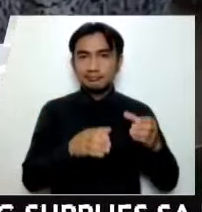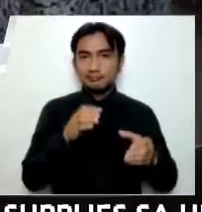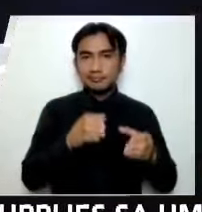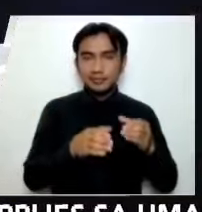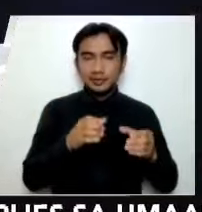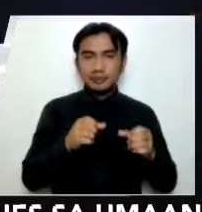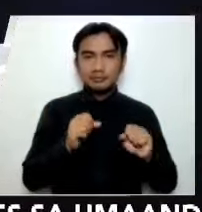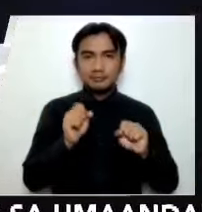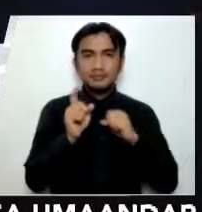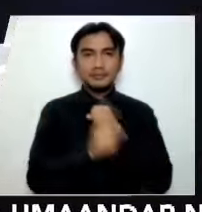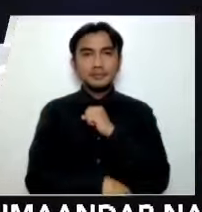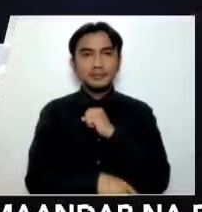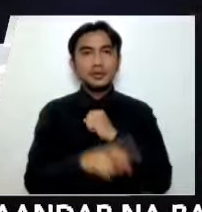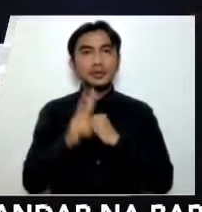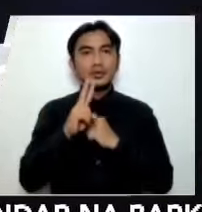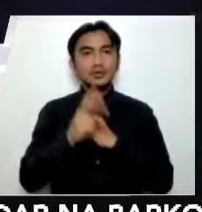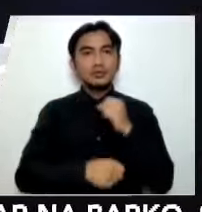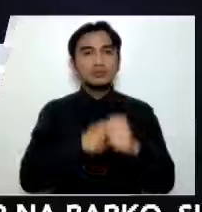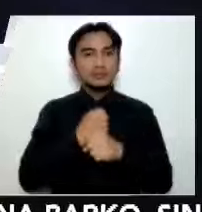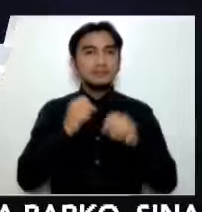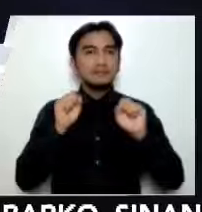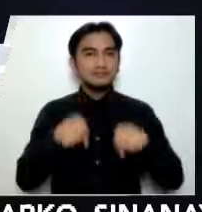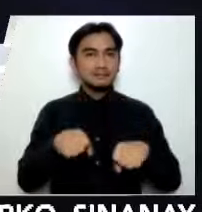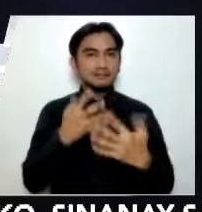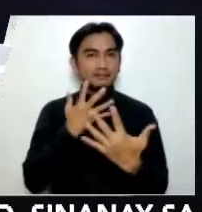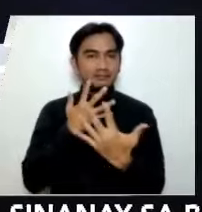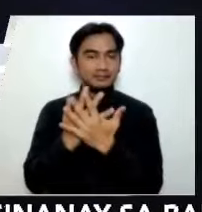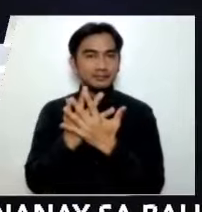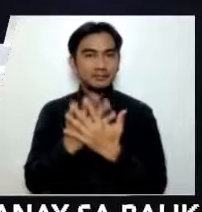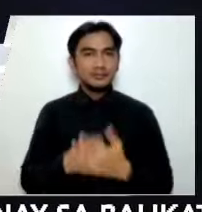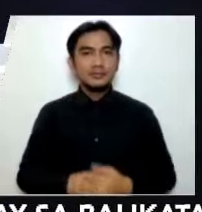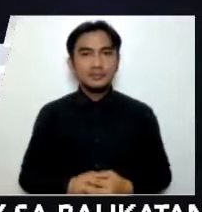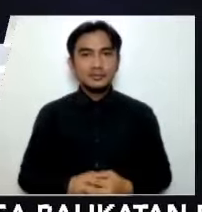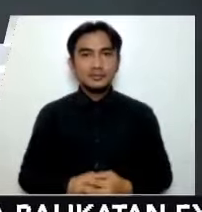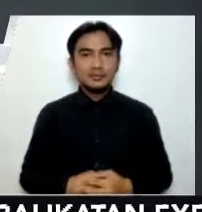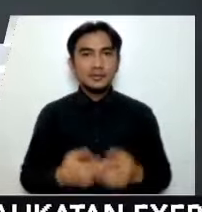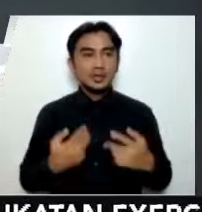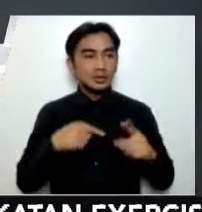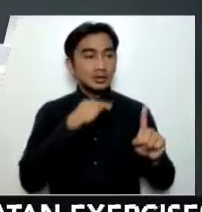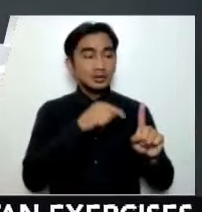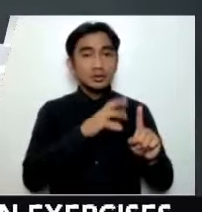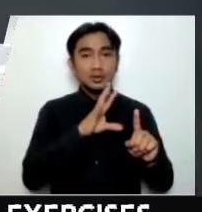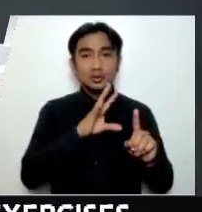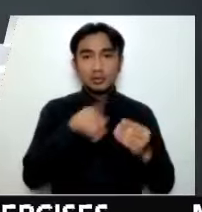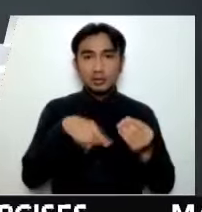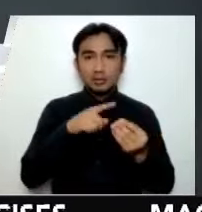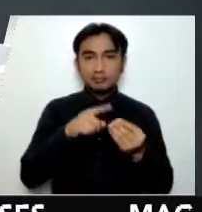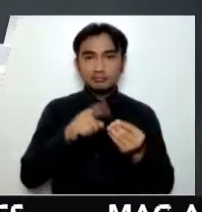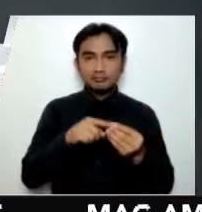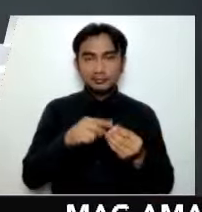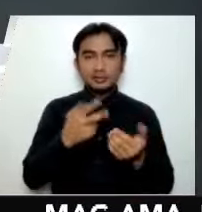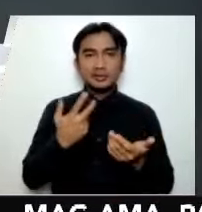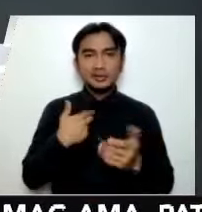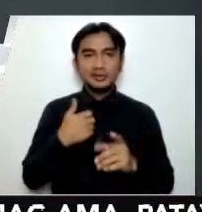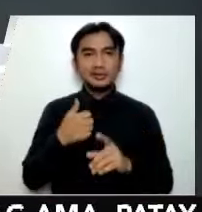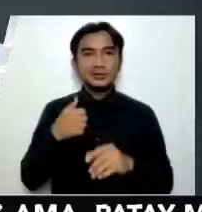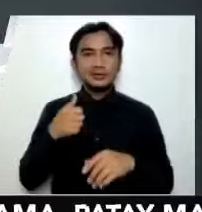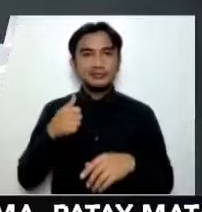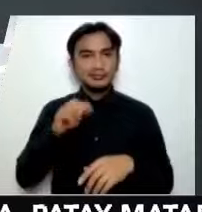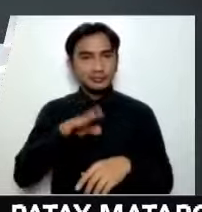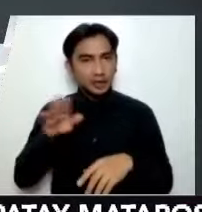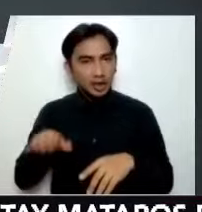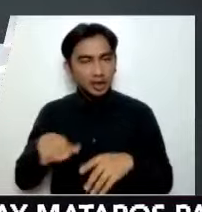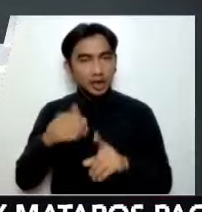dalawang taong kulong nahaharap si Kiboy sa mga kasong child and sexual abuse at qualified human trafficking